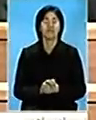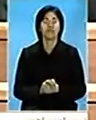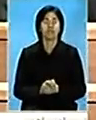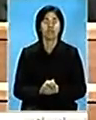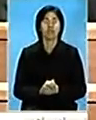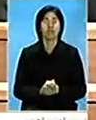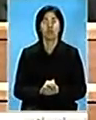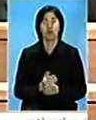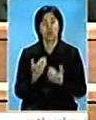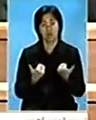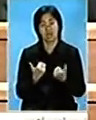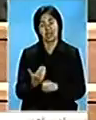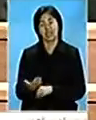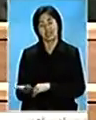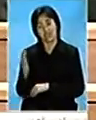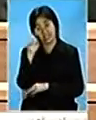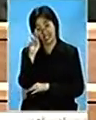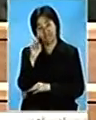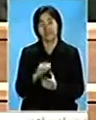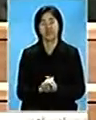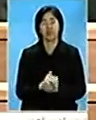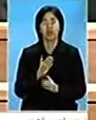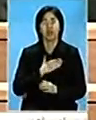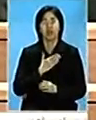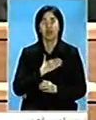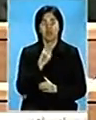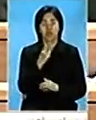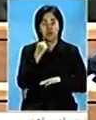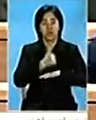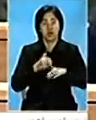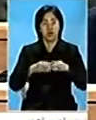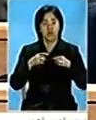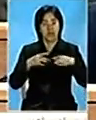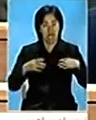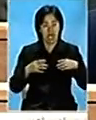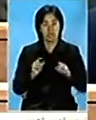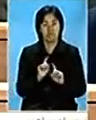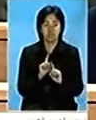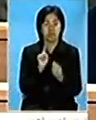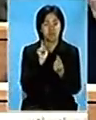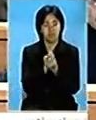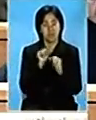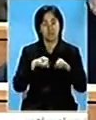างวันนี้กับผมได้ติดตามท่านผู้นำฝ่ายค้านไปพบกับสมาคม